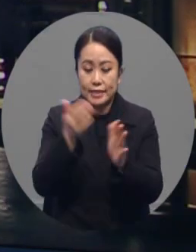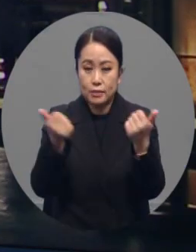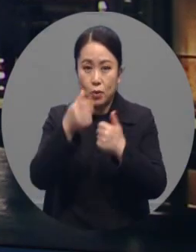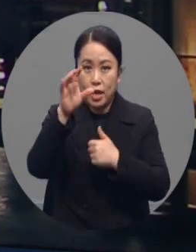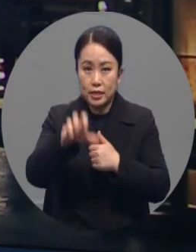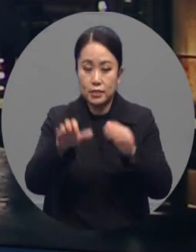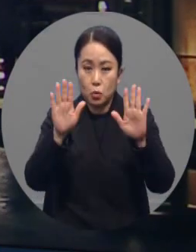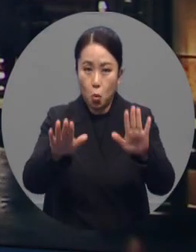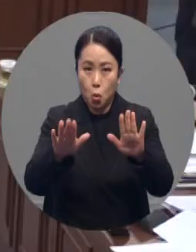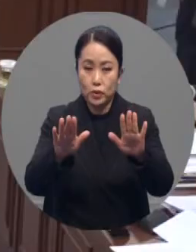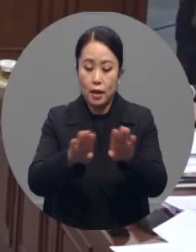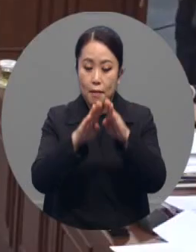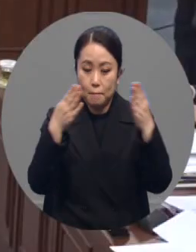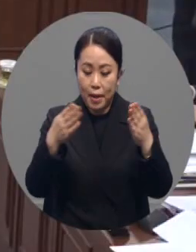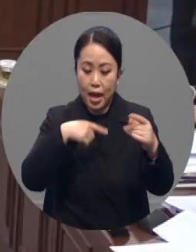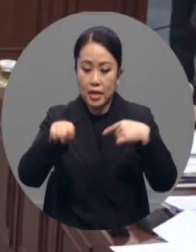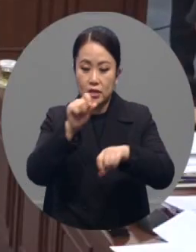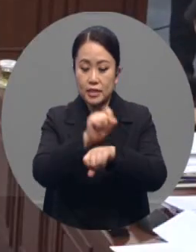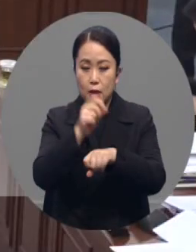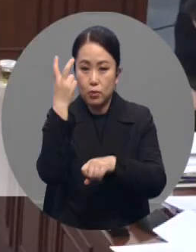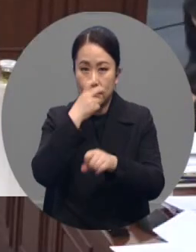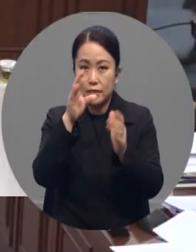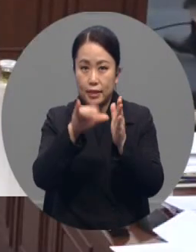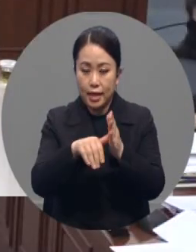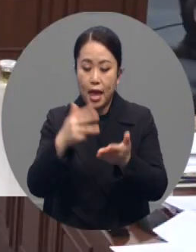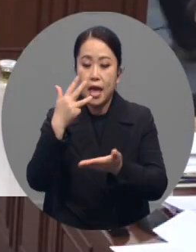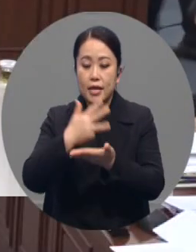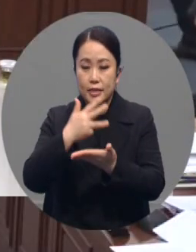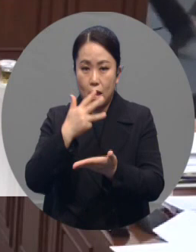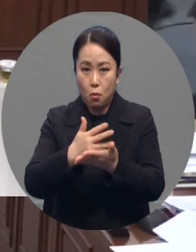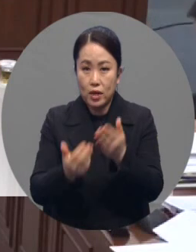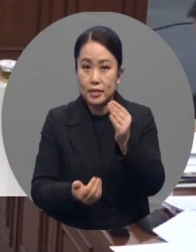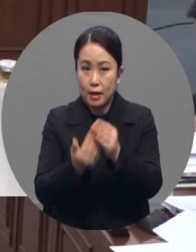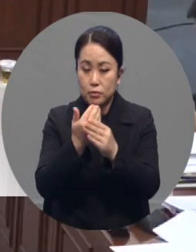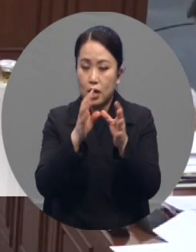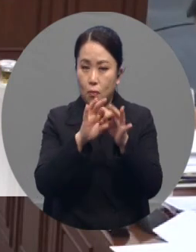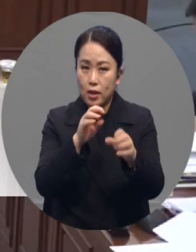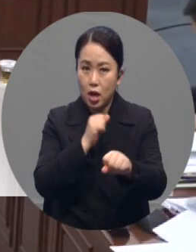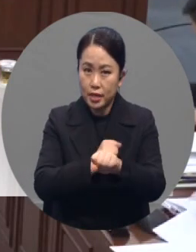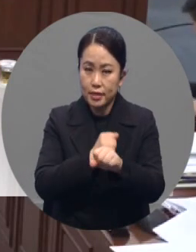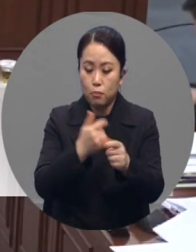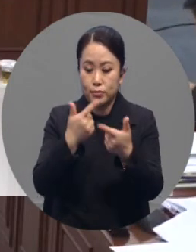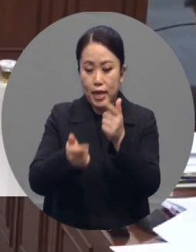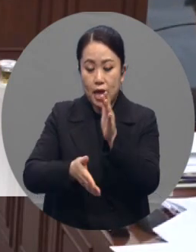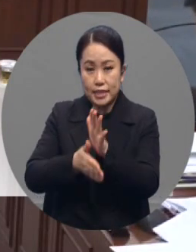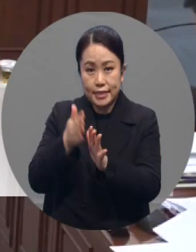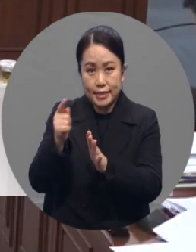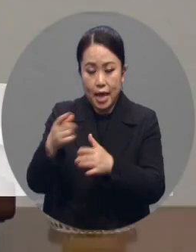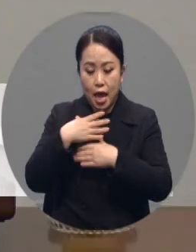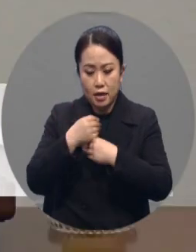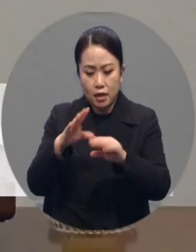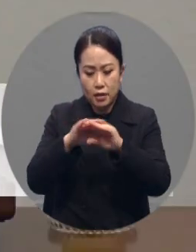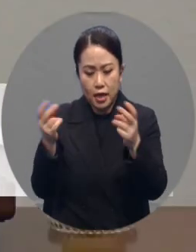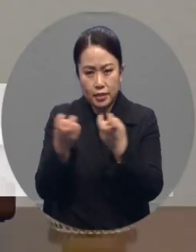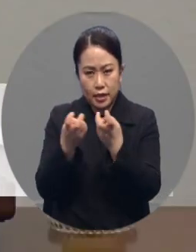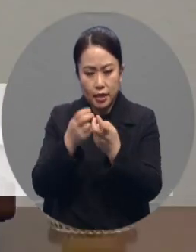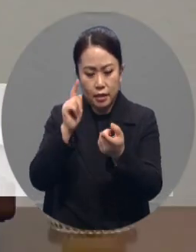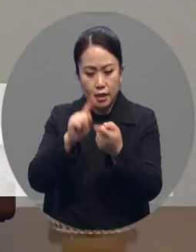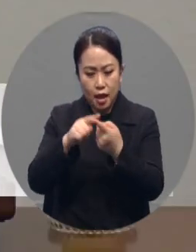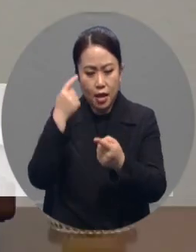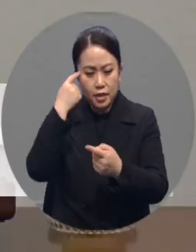부산시의회는 오늘 열린 행정사무감사에서 이태원 헬로윈 참사와 관련해 부산시의 안전대책에 대한 질의를